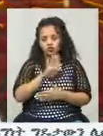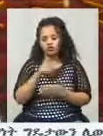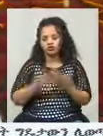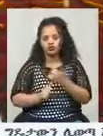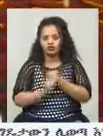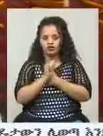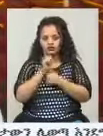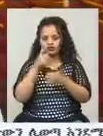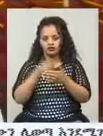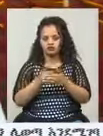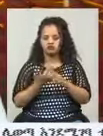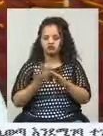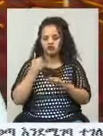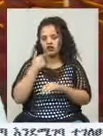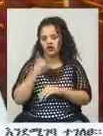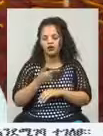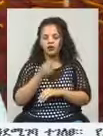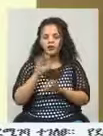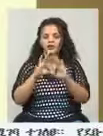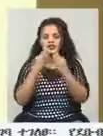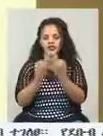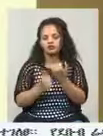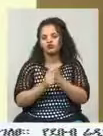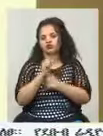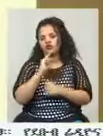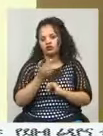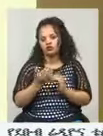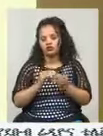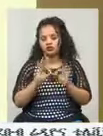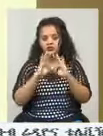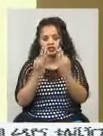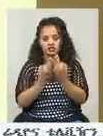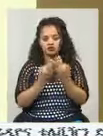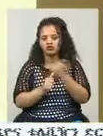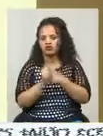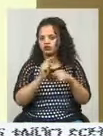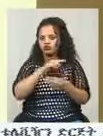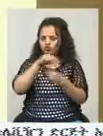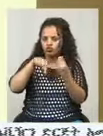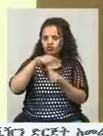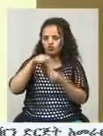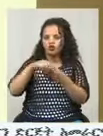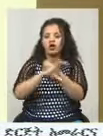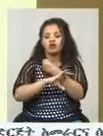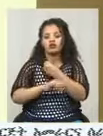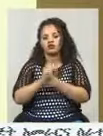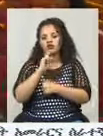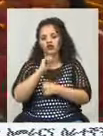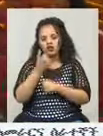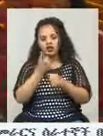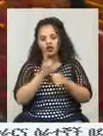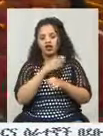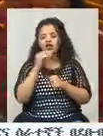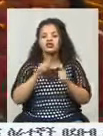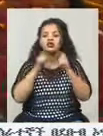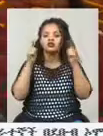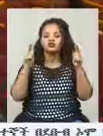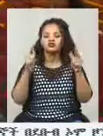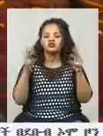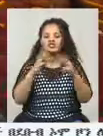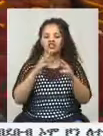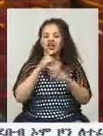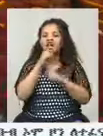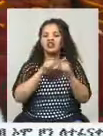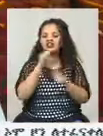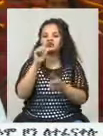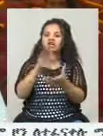ጉዳት ሲደርስባቸው ቅድም ያልነው የቤተሰብ ጉዳት ነው የሚሆነው። የቤተሰብ ጉዳት ደግሞ ዞሮ የሀገር ጉዳት ነው የሚሆነው። ሌላኛውና ትልቁ ችግር ያለ ዕድሜ